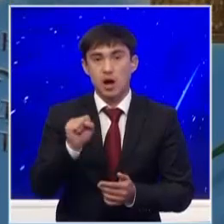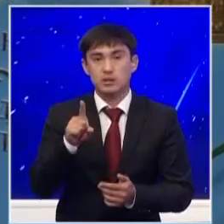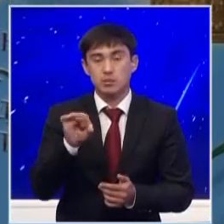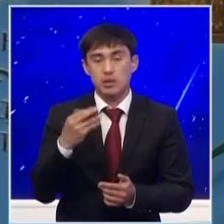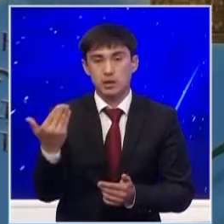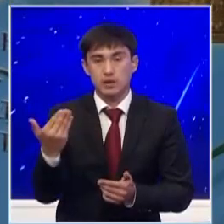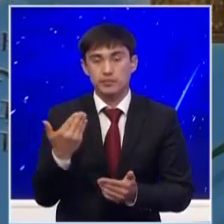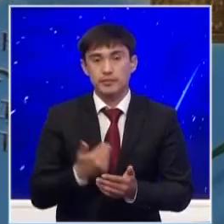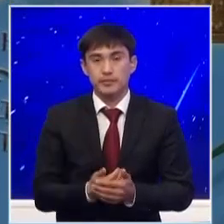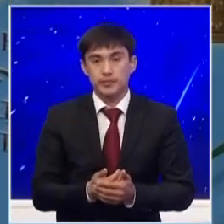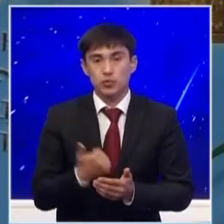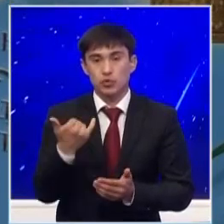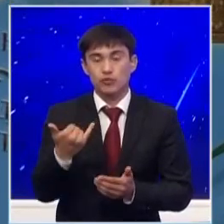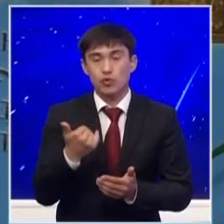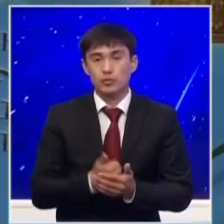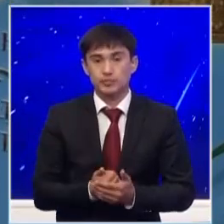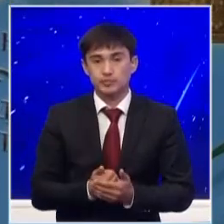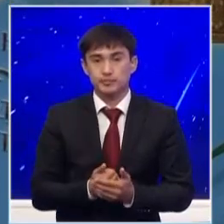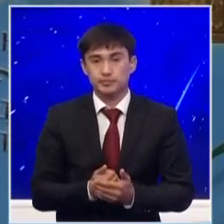Агай. Потому что у него